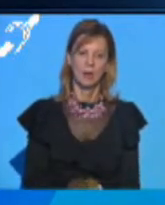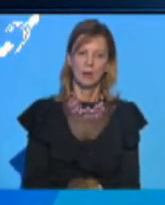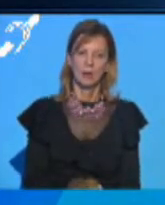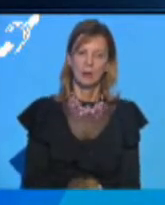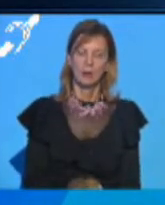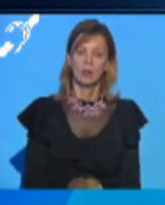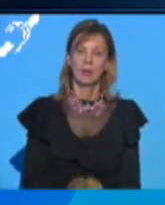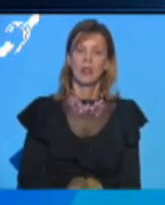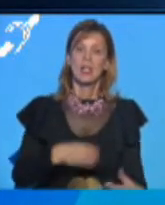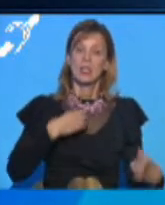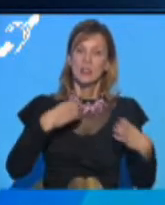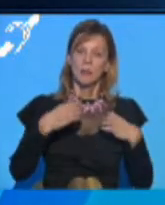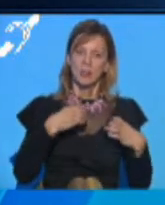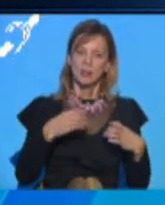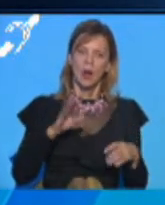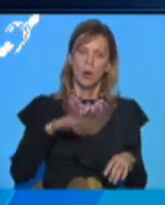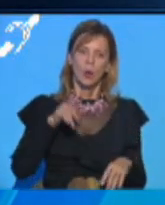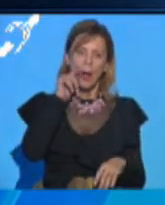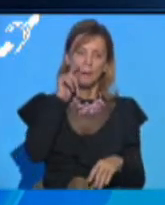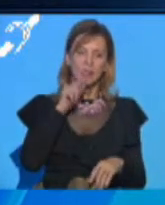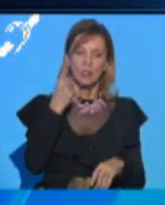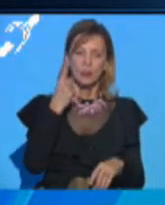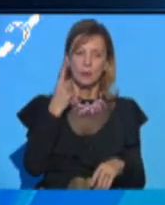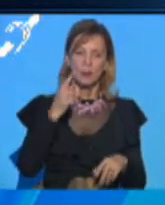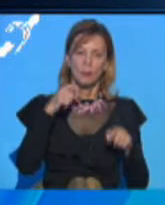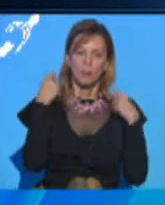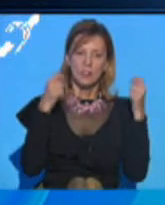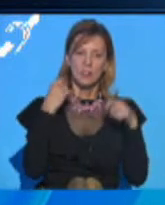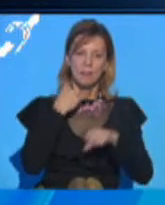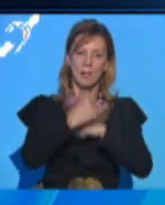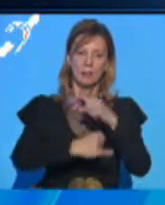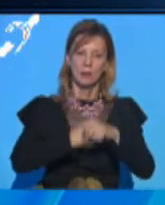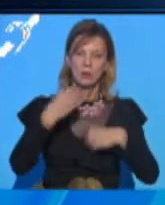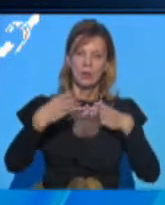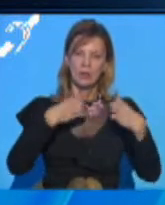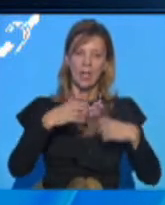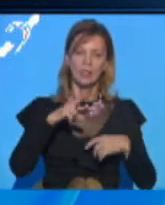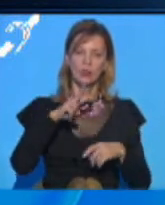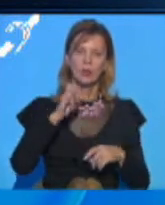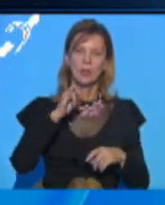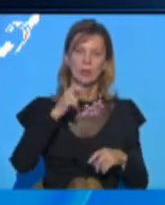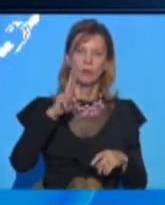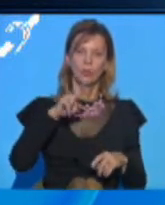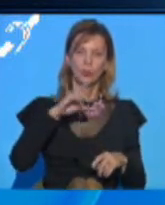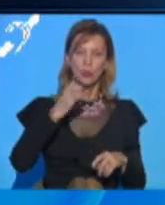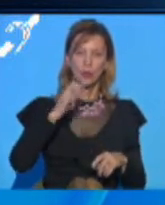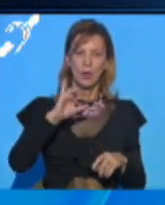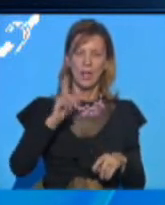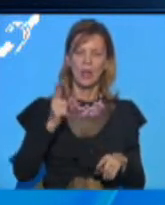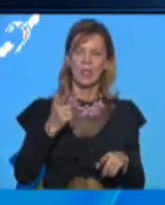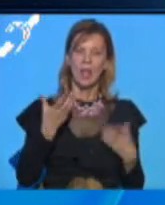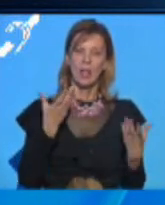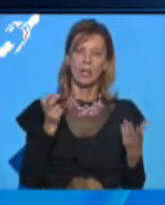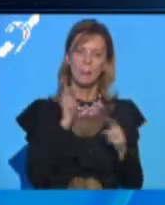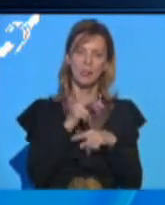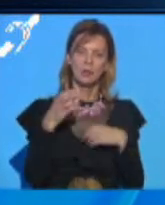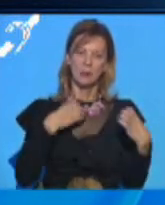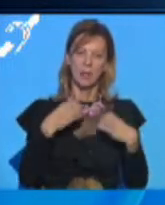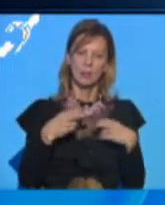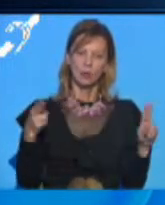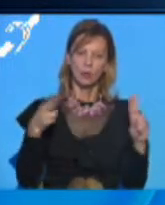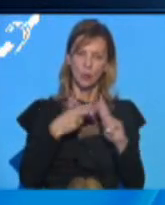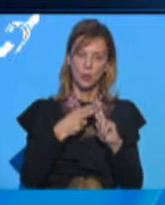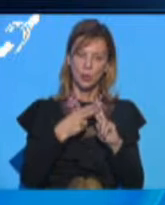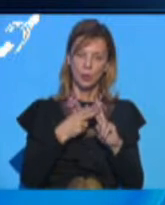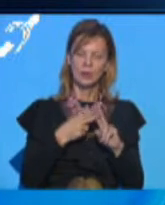Regal Teatral la Pitești este prima ediție a Festivalului Internațional de Teatru Liviu Ciulei, la care participă teatre cunoscute cu producții